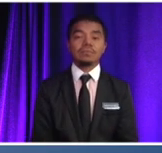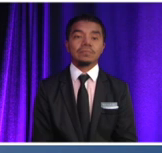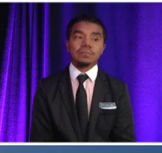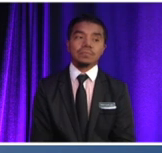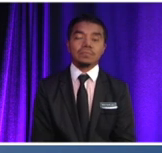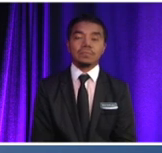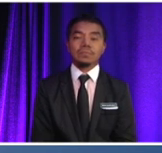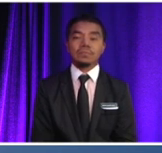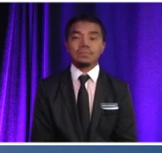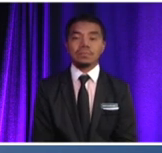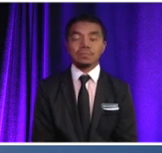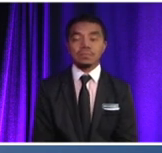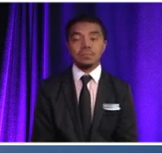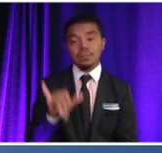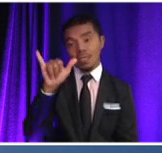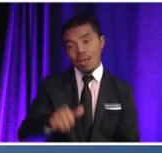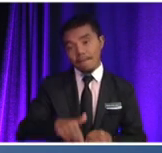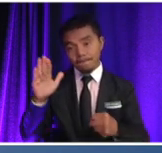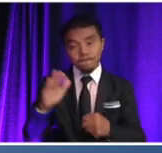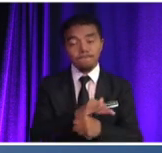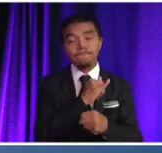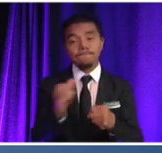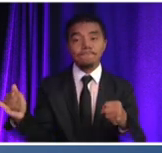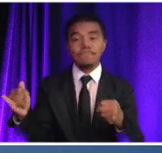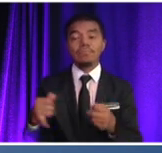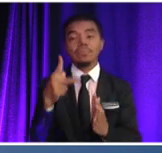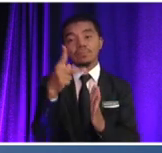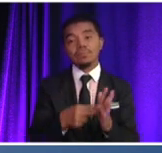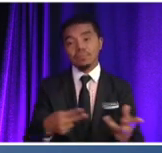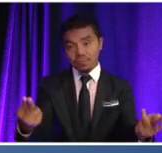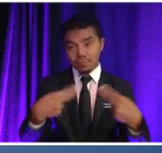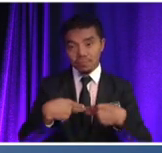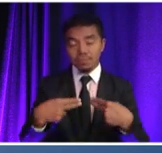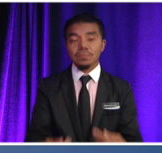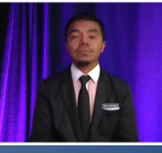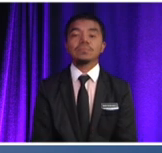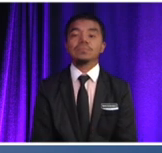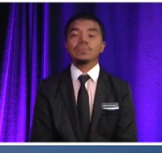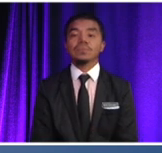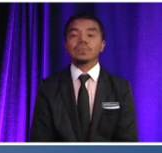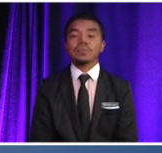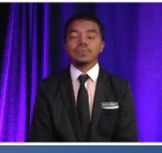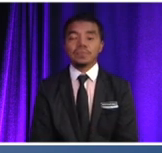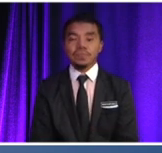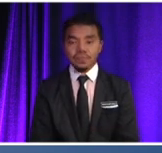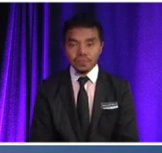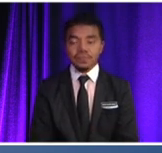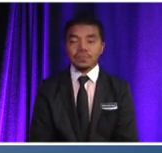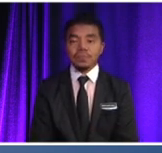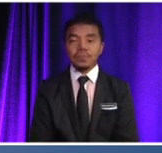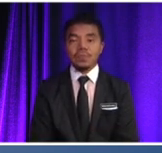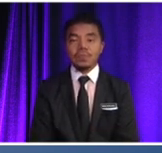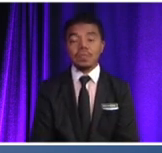yang memenuhi kehendak pengguna oke di sini kita kena tanda kan betul pada ciri-ciri produk yang betul